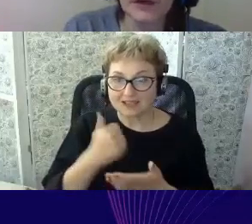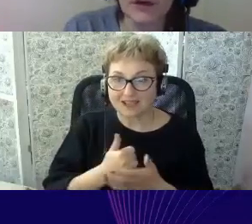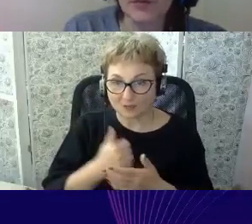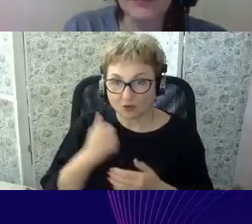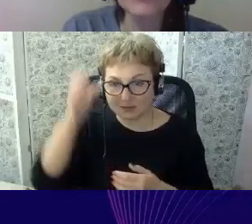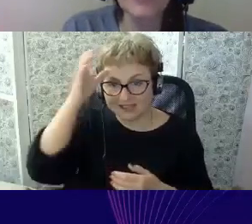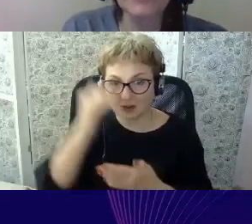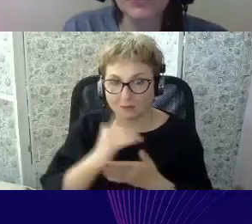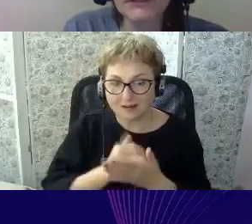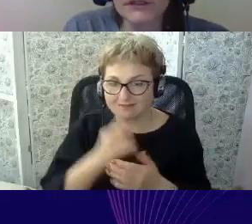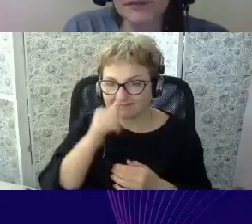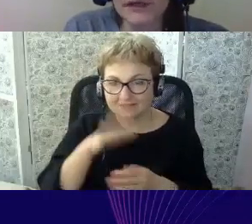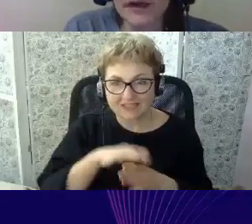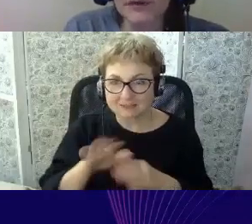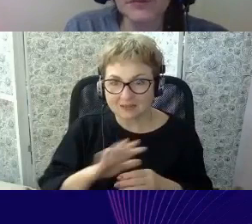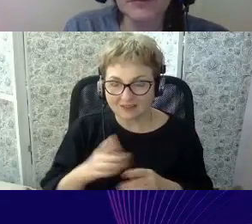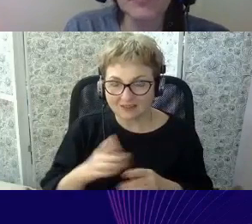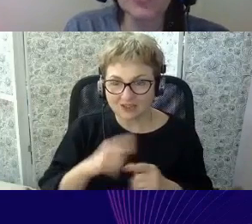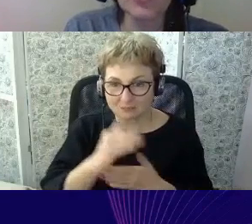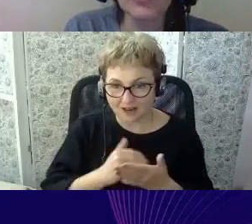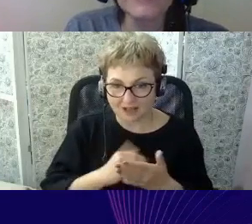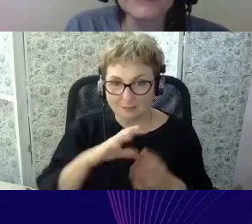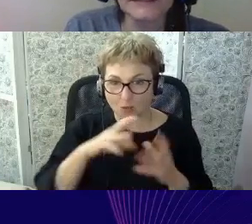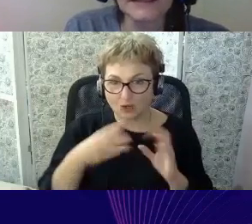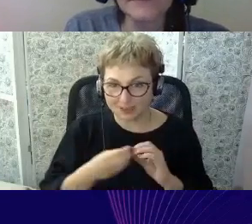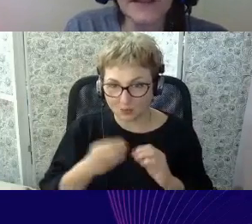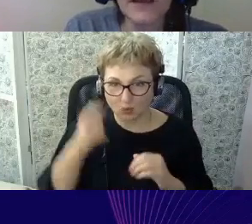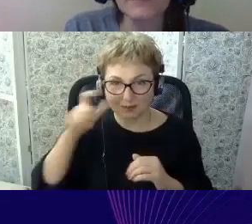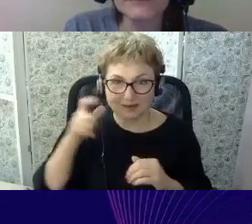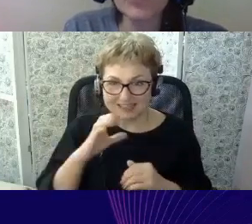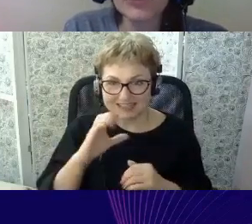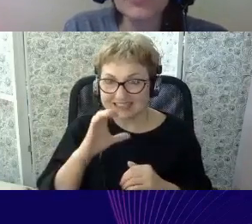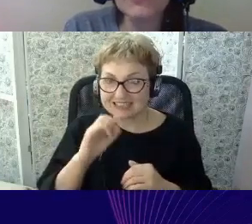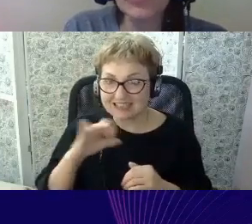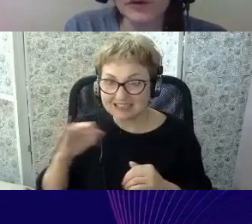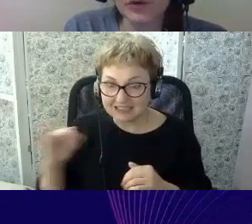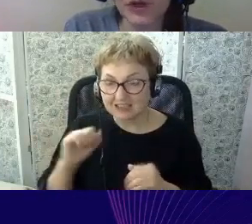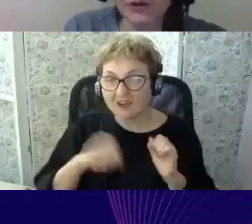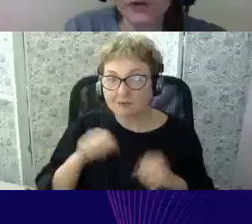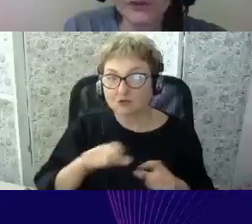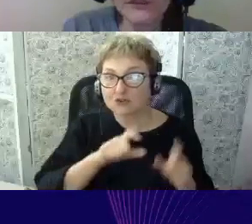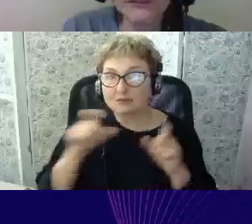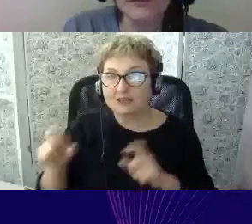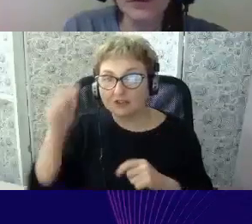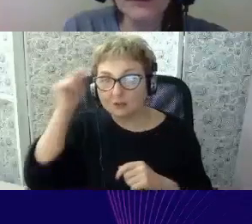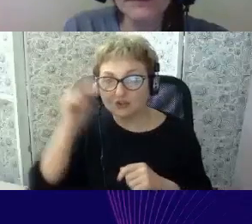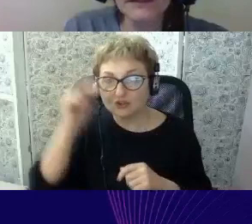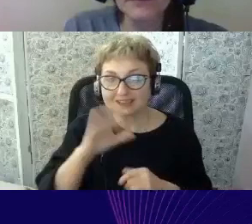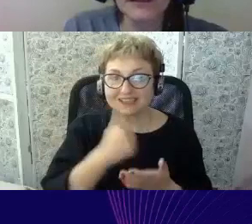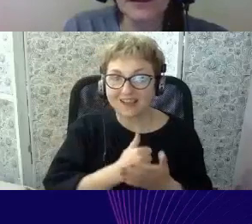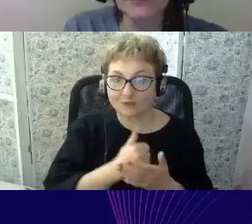образовательную программу. Не справившись с этой программой, например, по итогам сессии, возможен перевод обучающегося с